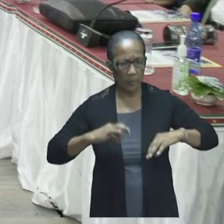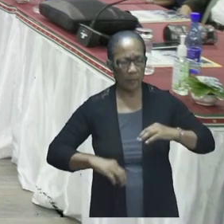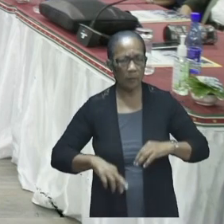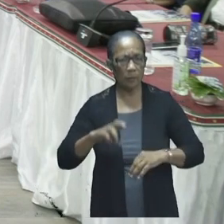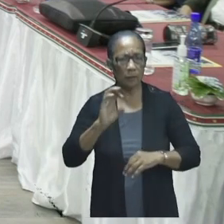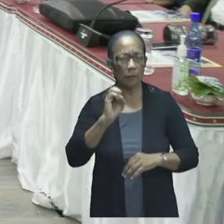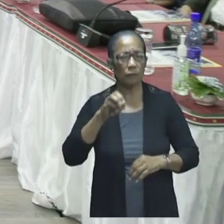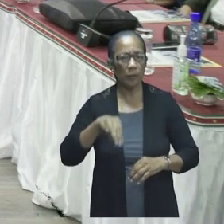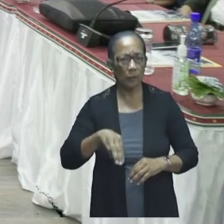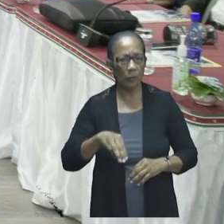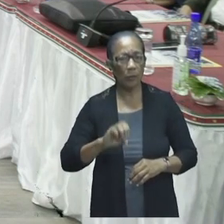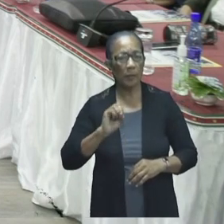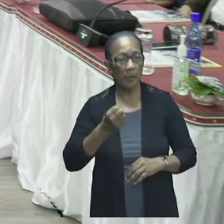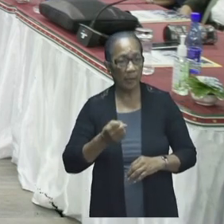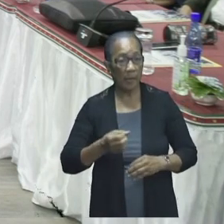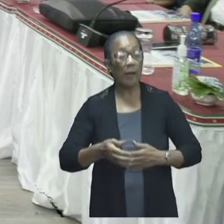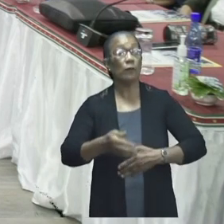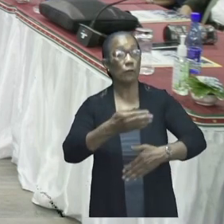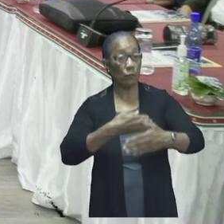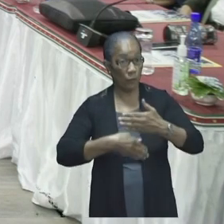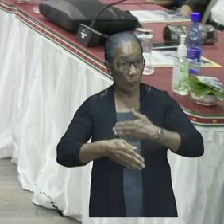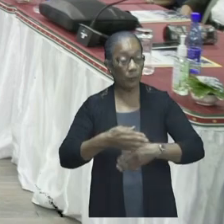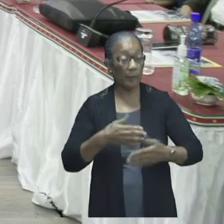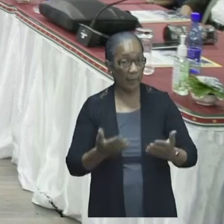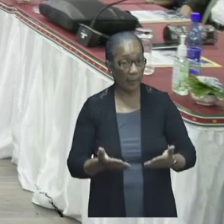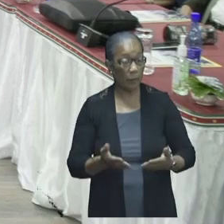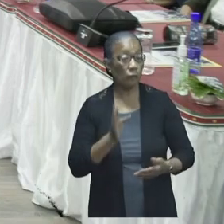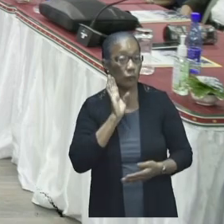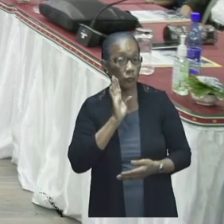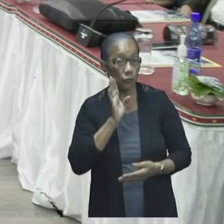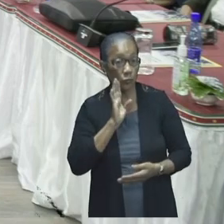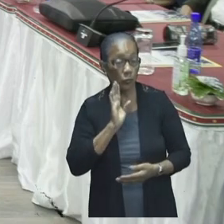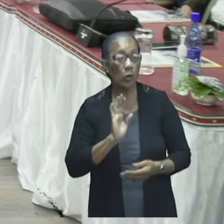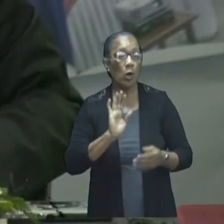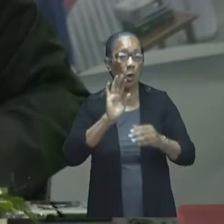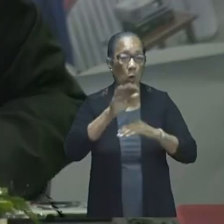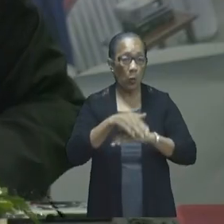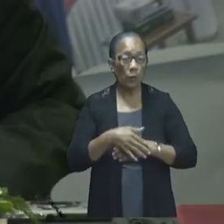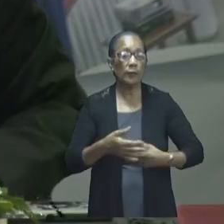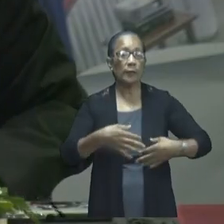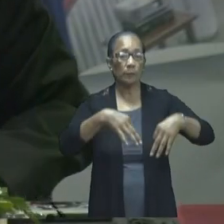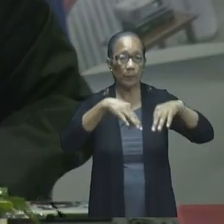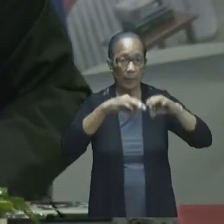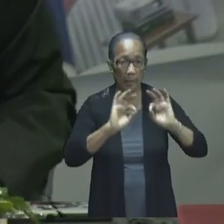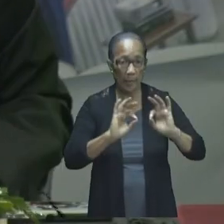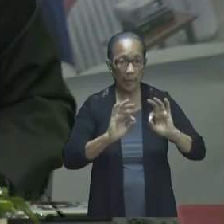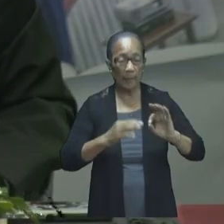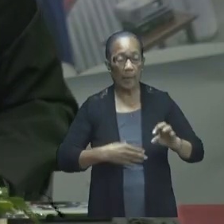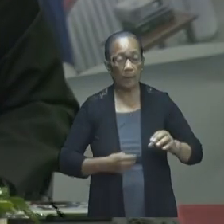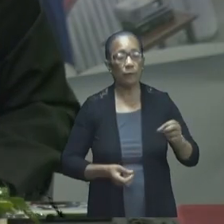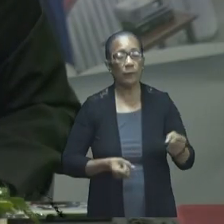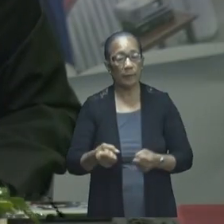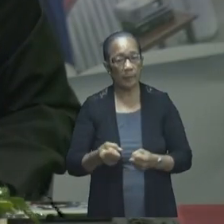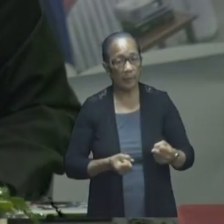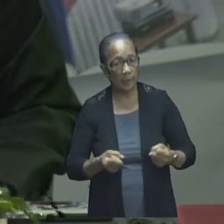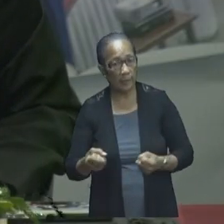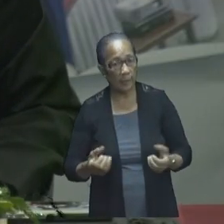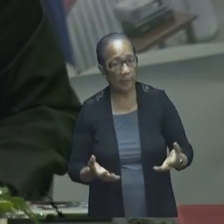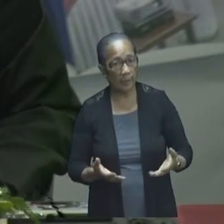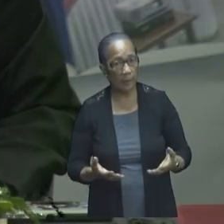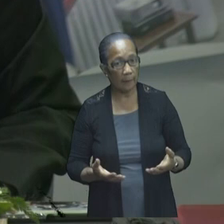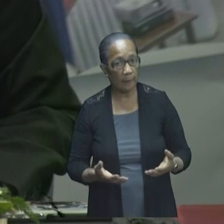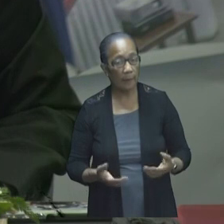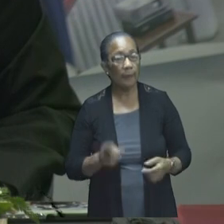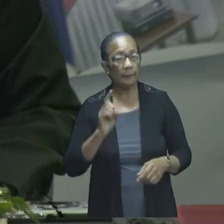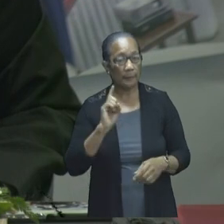als je appartment voorbereiden op die data je zaken maar voor wat betreft het beleid wat was regering hebben is namelijk